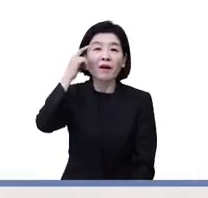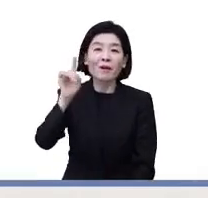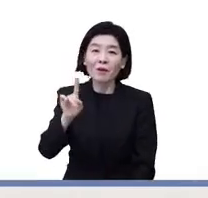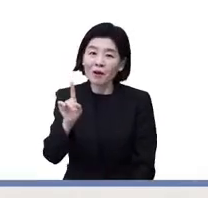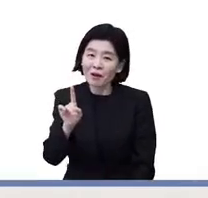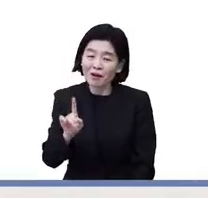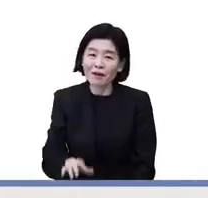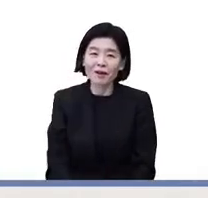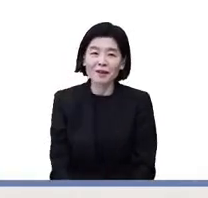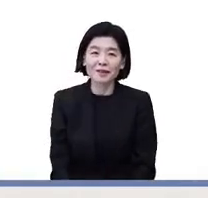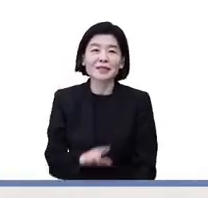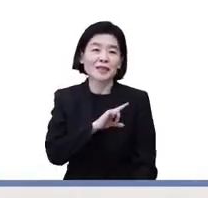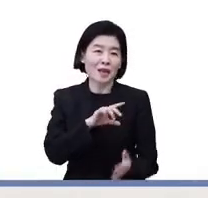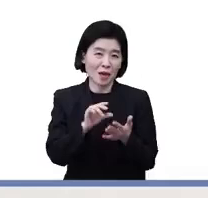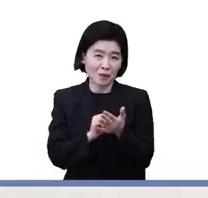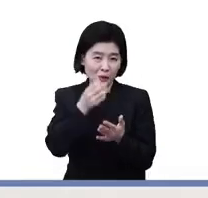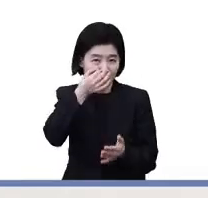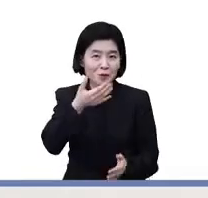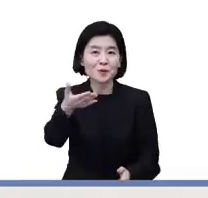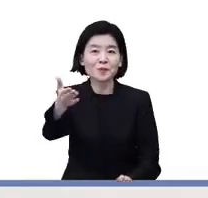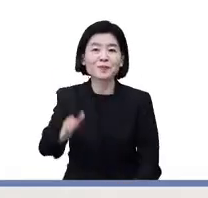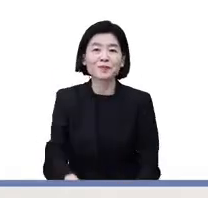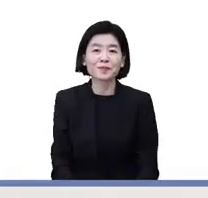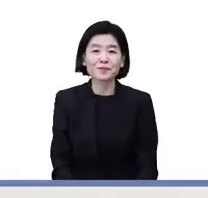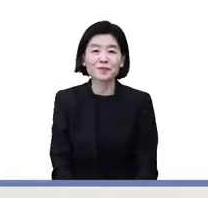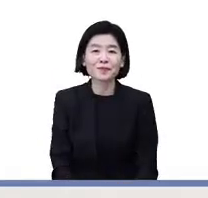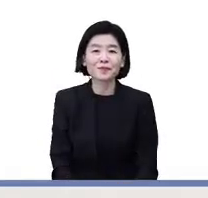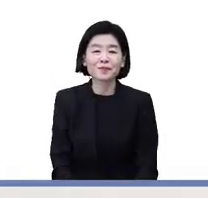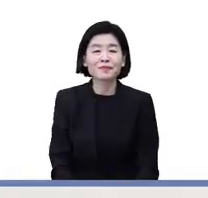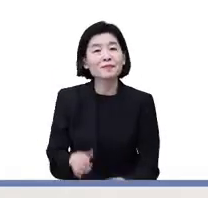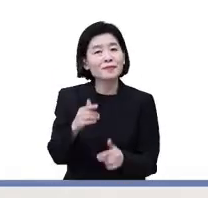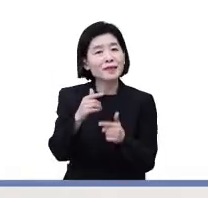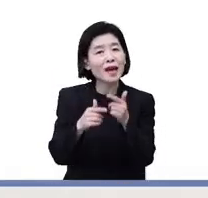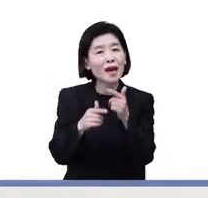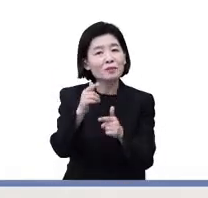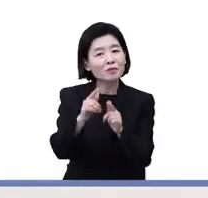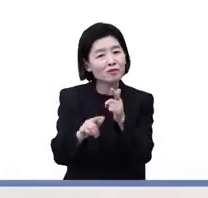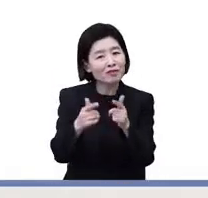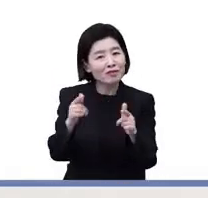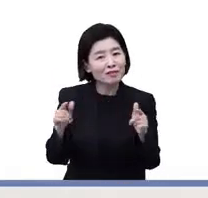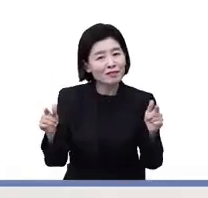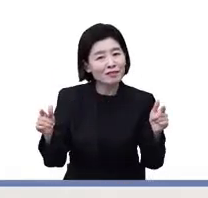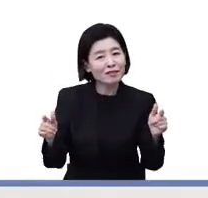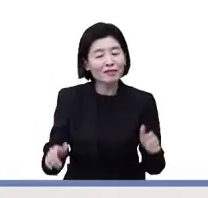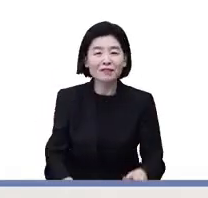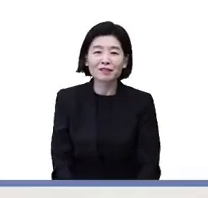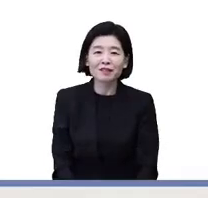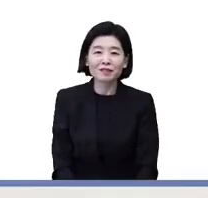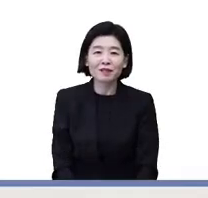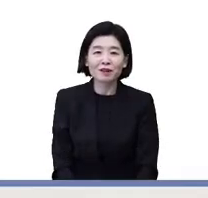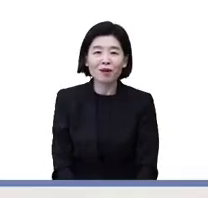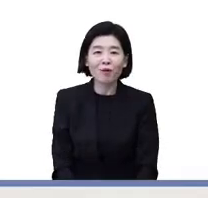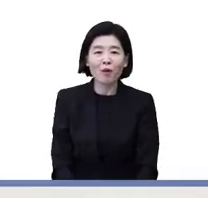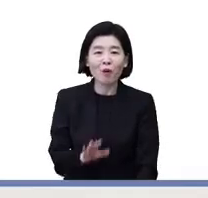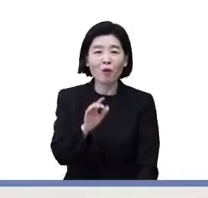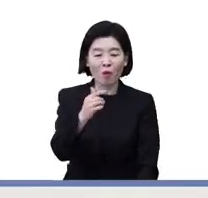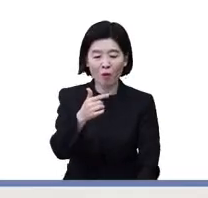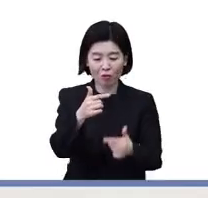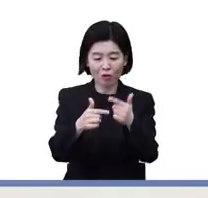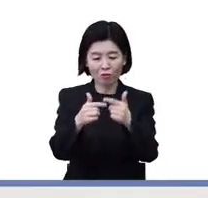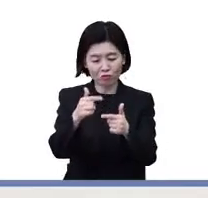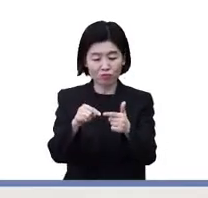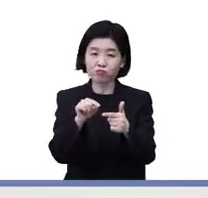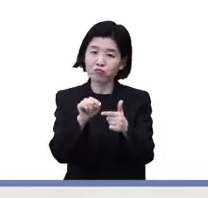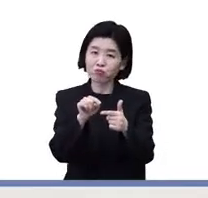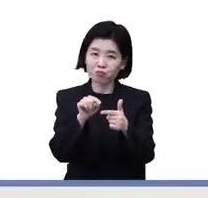뭘까요? 제목을 좀 알려드리면요. 나무들이라고 하네요. 뭐 불어로 레자브가 나무라고 합니다.